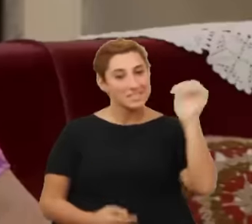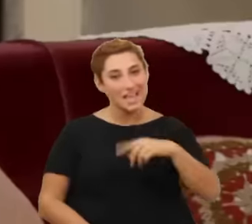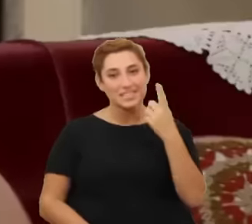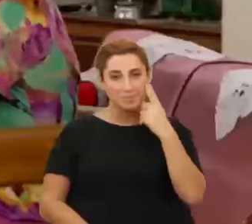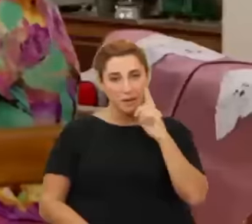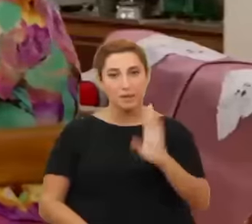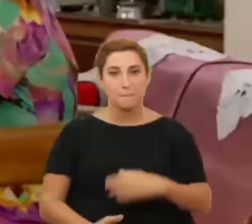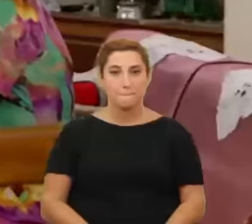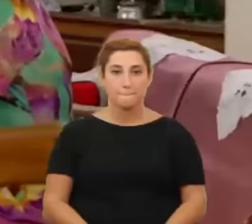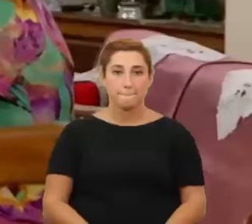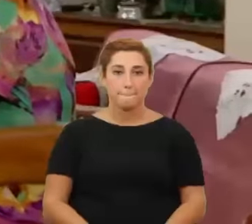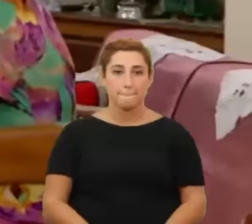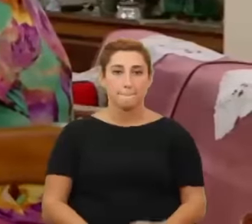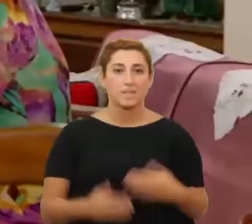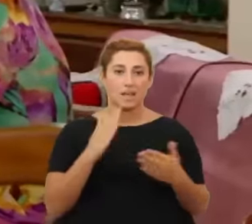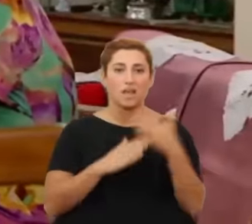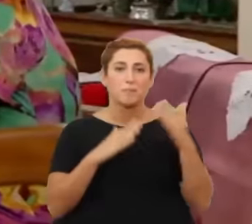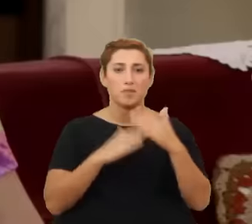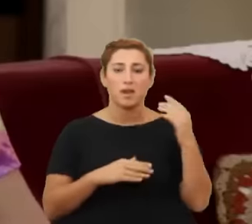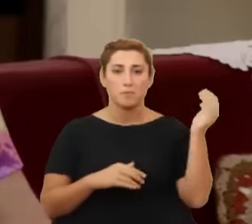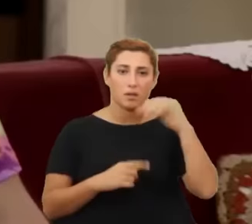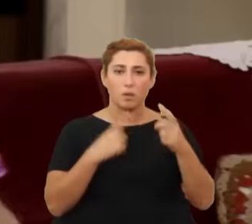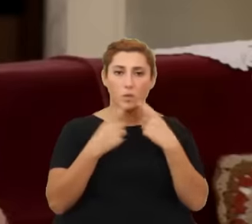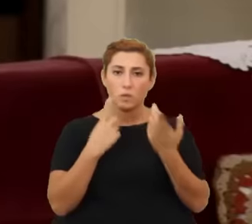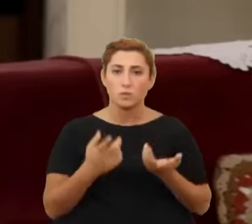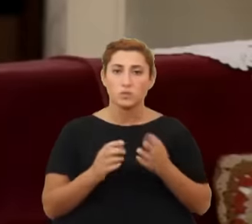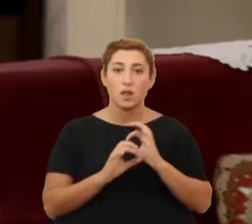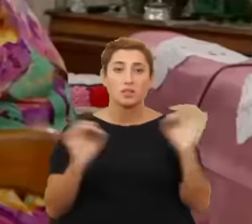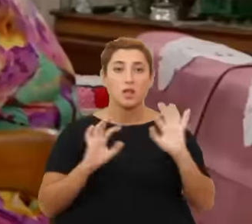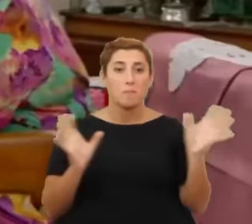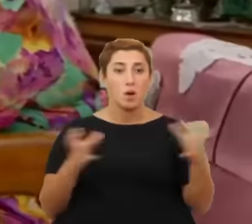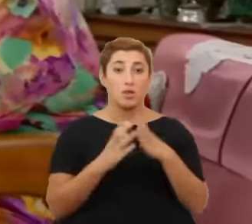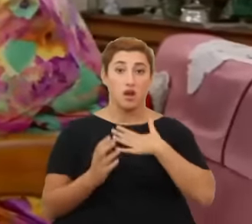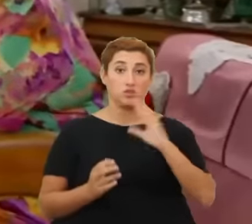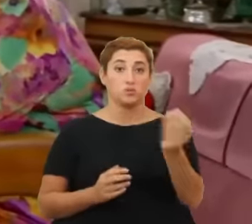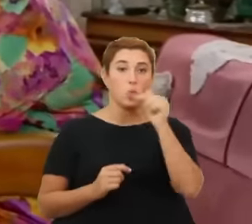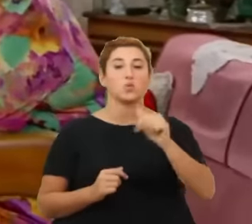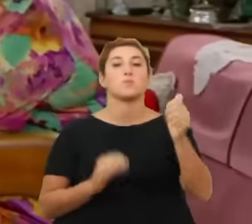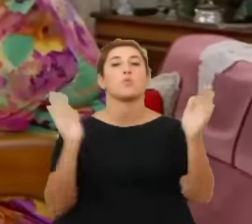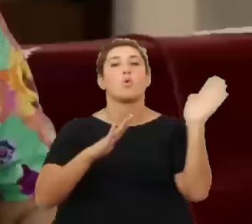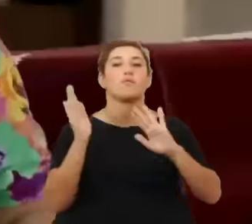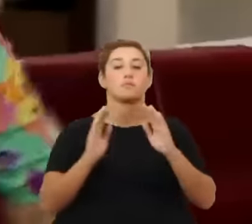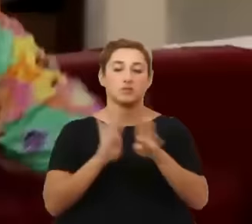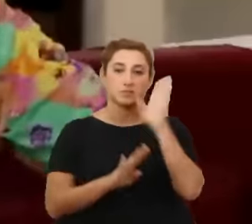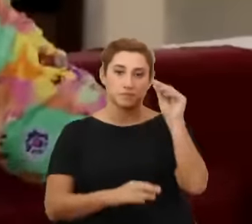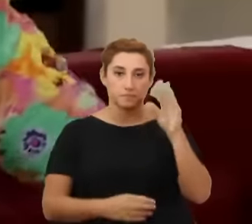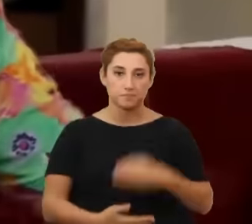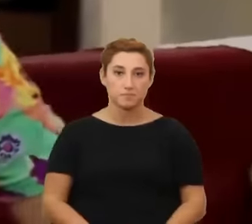bakalım. Ay yarım yamalakken dövmeyeyim diyorum. Tam kadro karşımda olsun ki öyle döveyim.